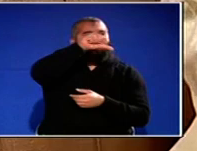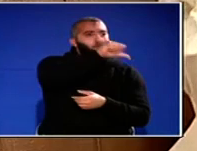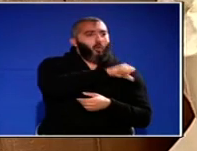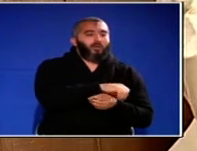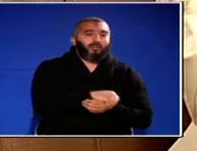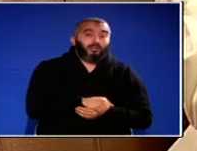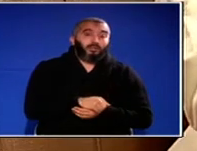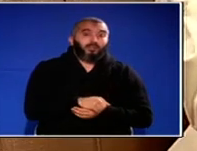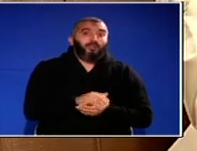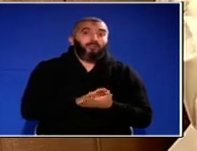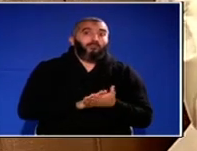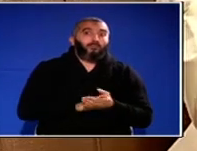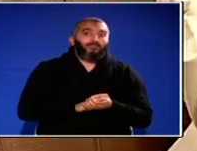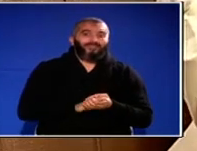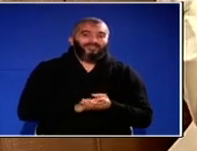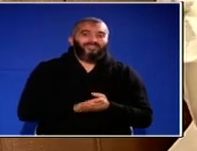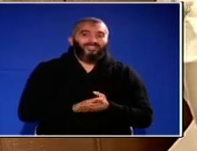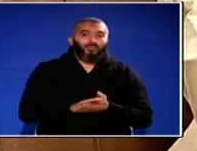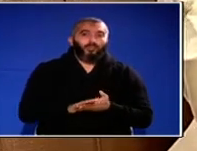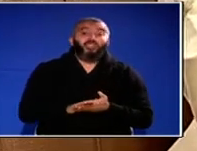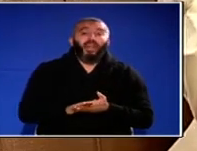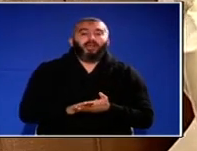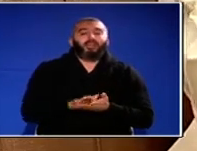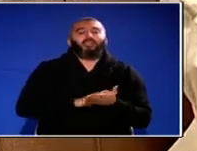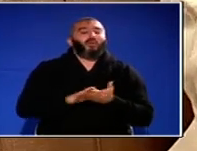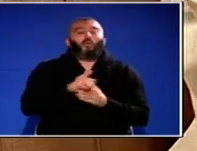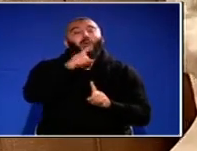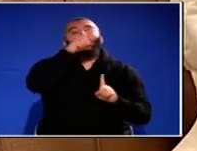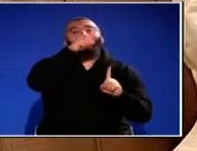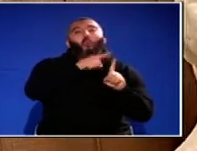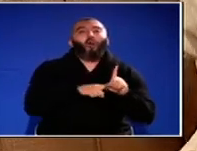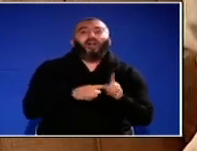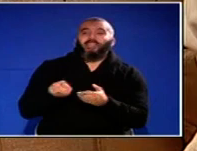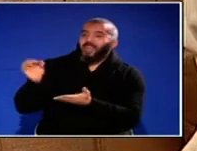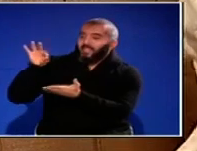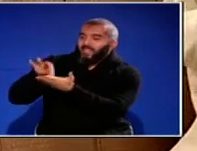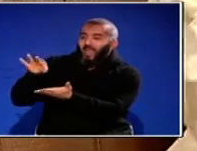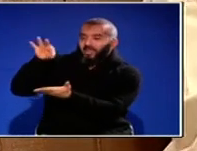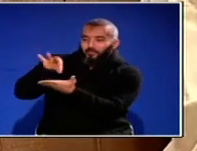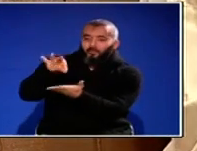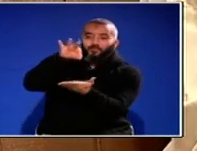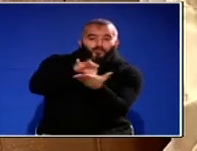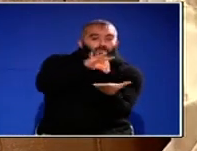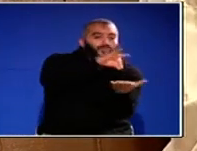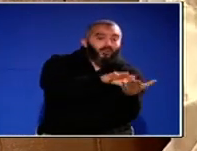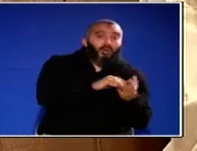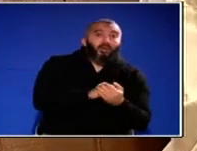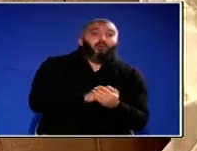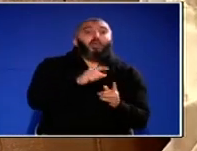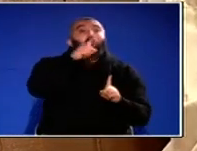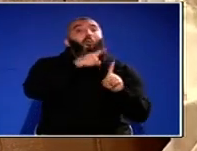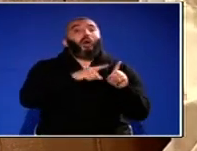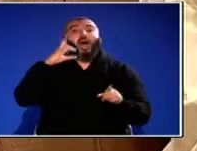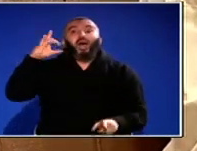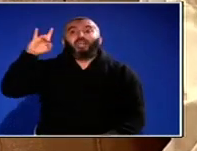قلت في البداية الحصاد، وإنما موسم الغرس والسقي والحصاد يكون في رمضان. نسأل الله عز